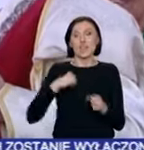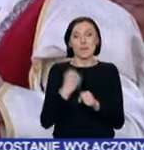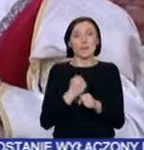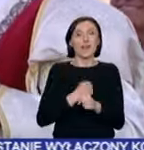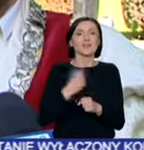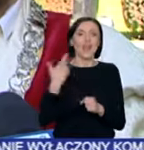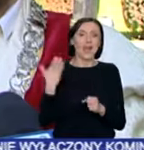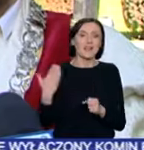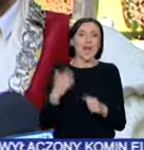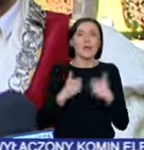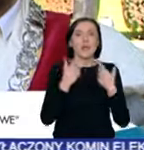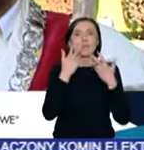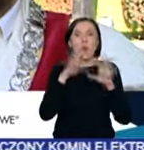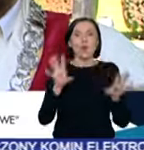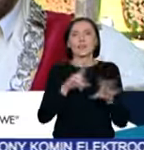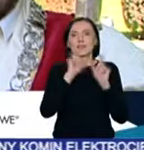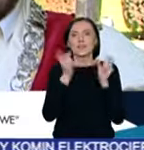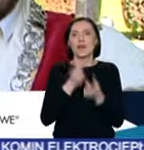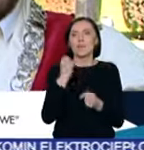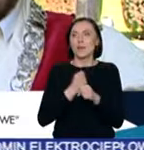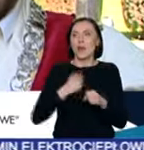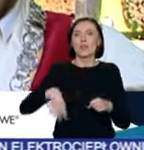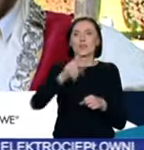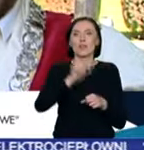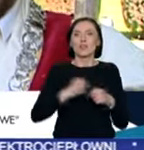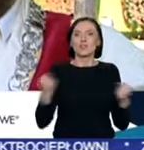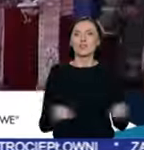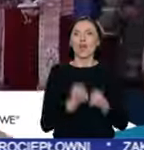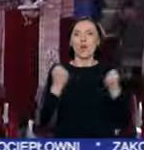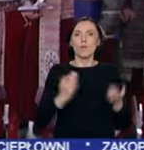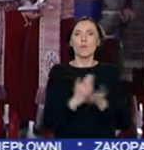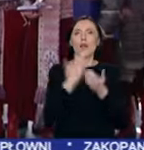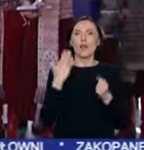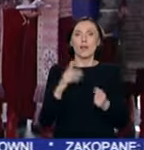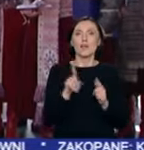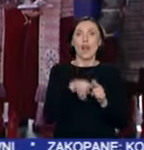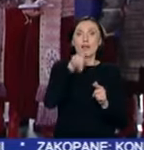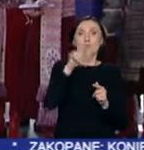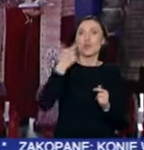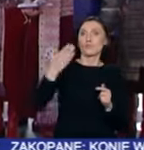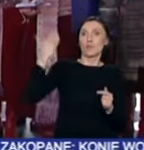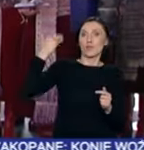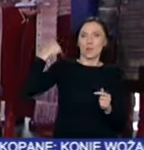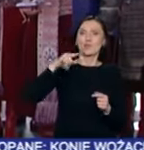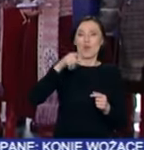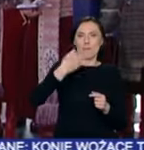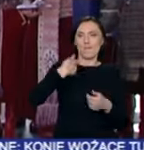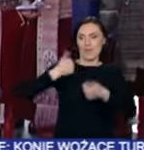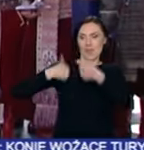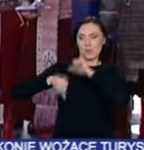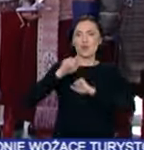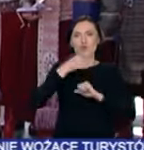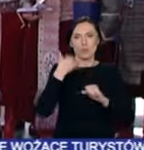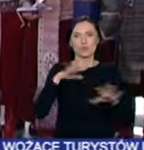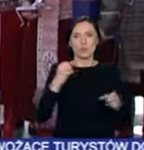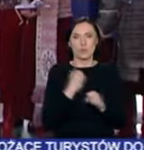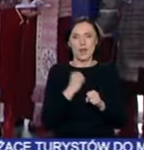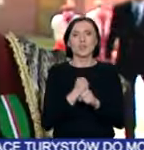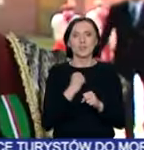żeby pokazać całą pracę bractwa, która polega na działaniu charytatywnym. Dla ich poprzedników był to pracowity czas. Wszyscy nas